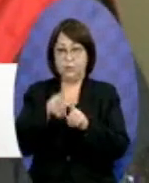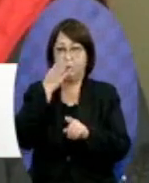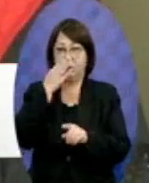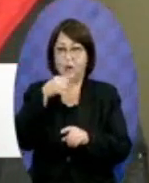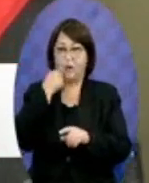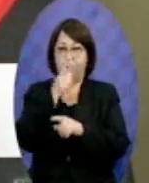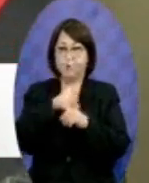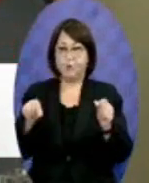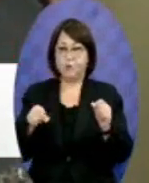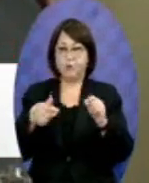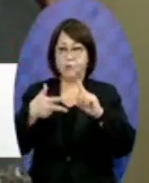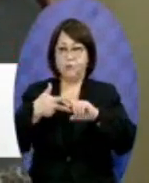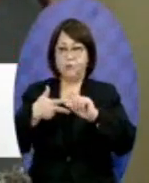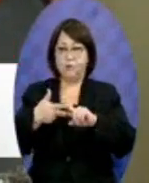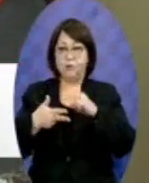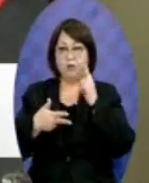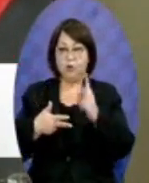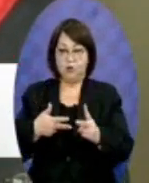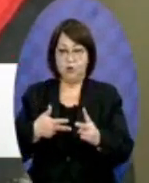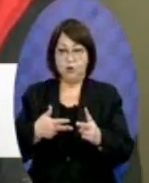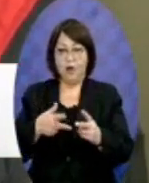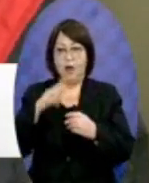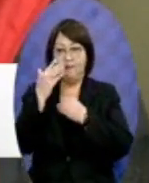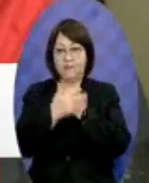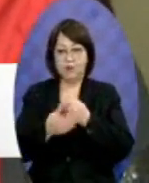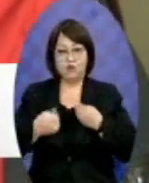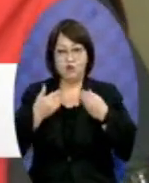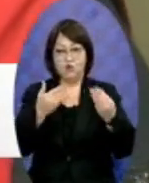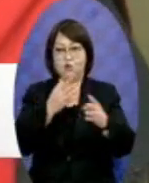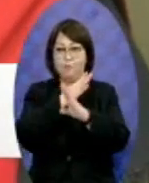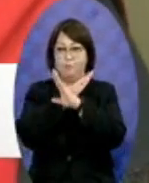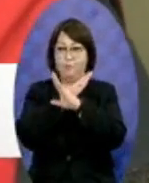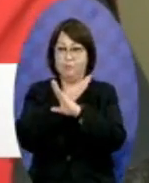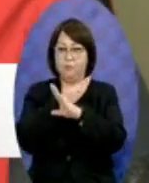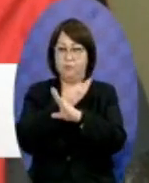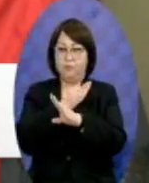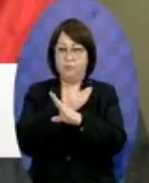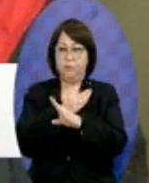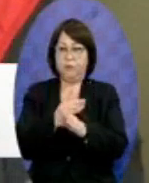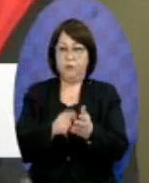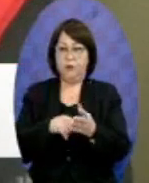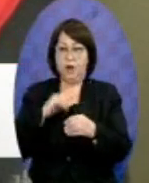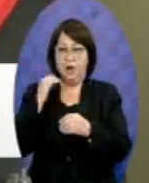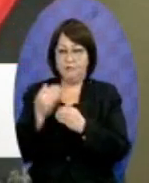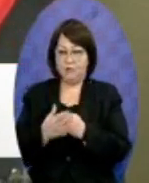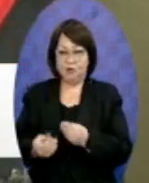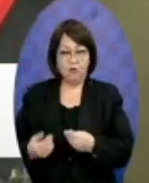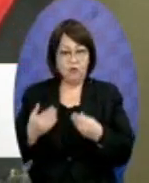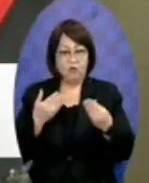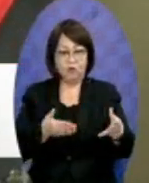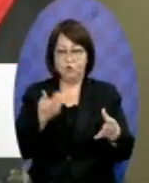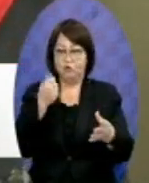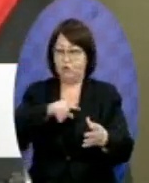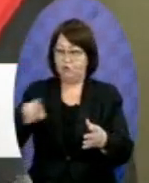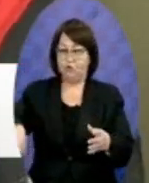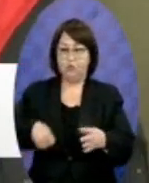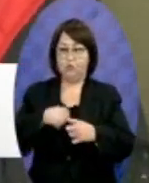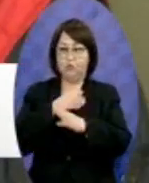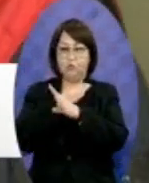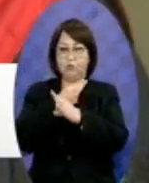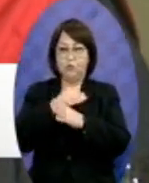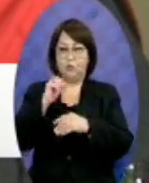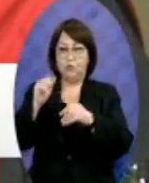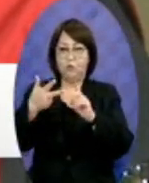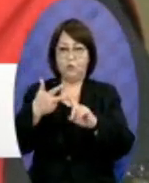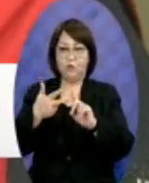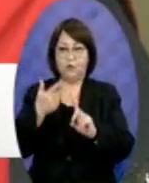Хоёрдугарт өгөхөө болчих. Тэ тэр авлига өгж байгаа хүмүүст их учир байна гэдэг зүйл. За гуравдугарт нь та ажлаа хийж байгаа